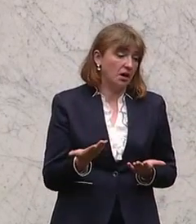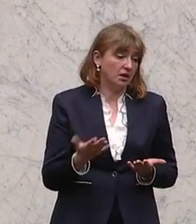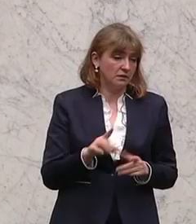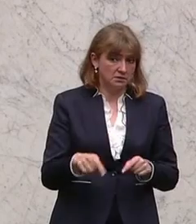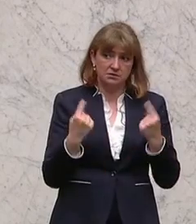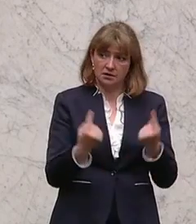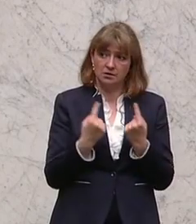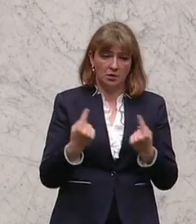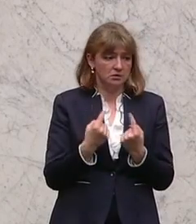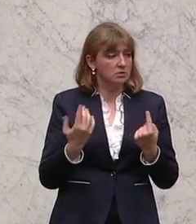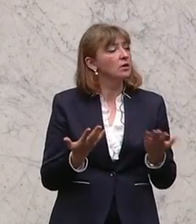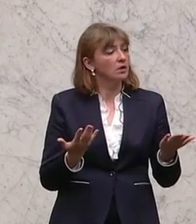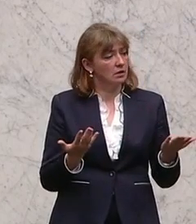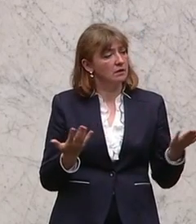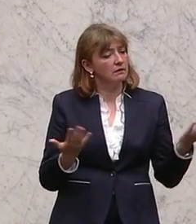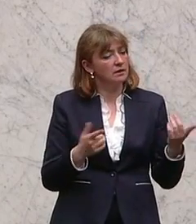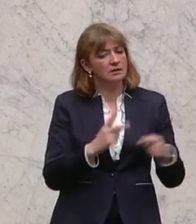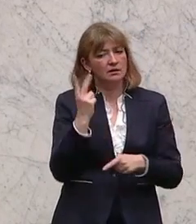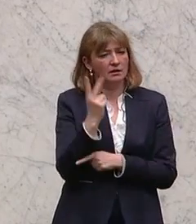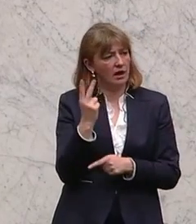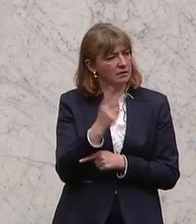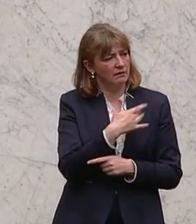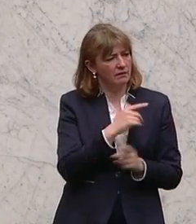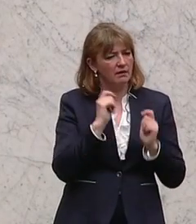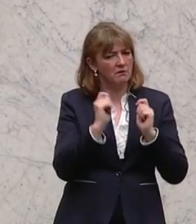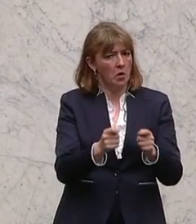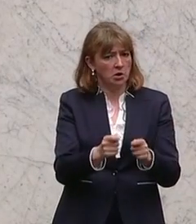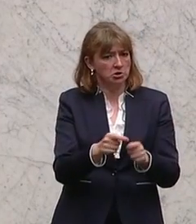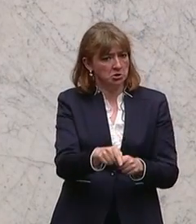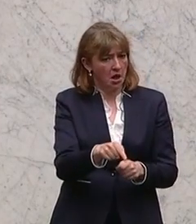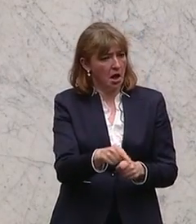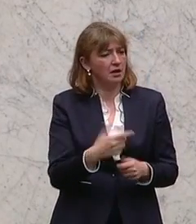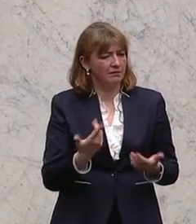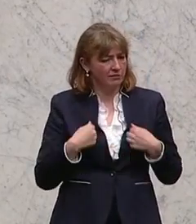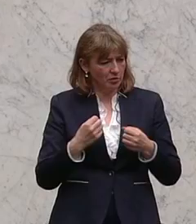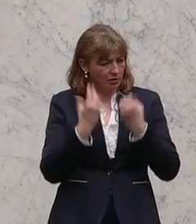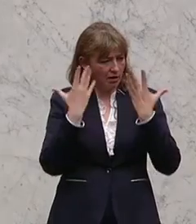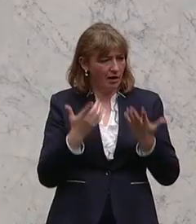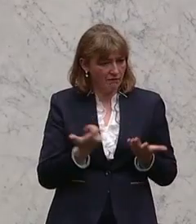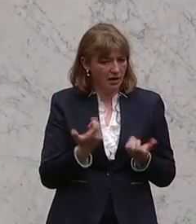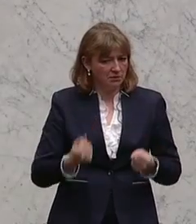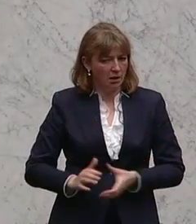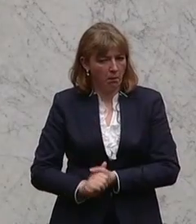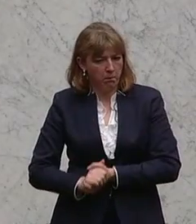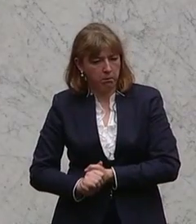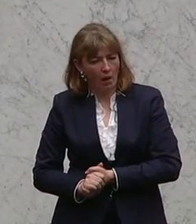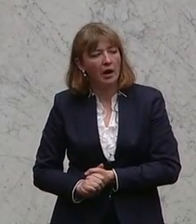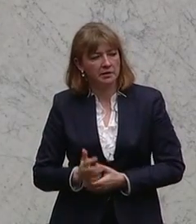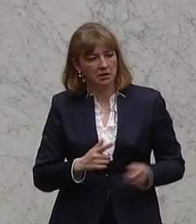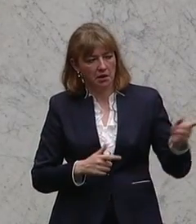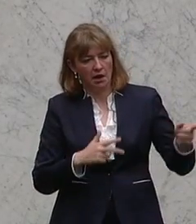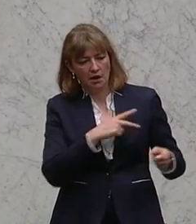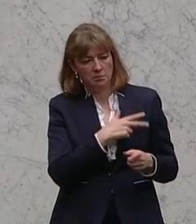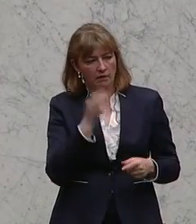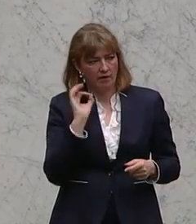der Situation, wo Sie nicht mehr Ihren Kandidaten vorgeschlagen haben, war für uns klar, dass es diesen Pakt gibt. Ich glaube, sogar die SPÖ hat